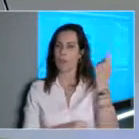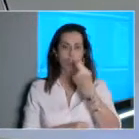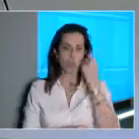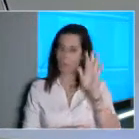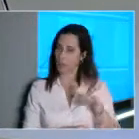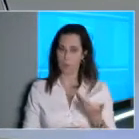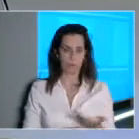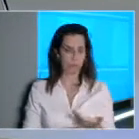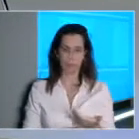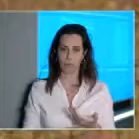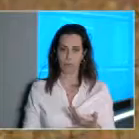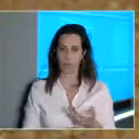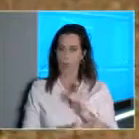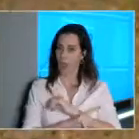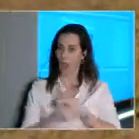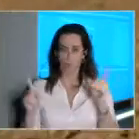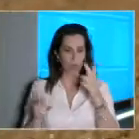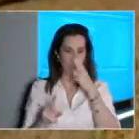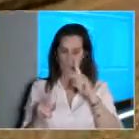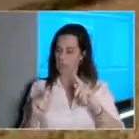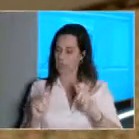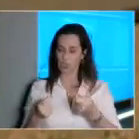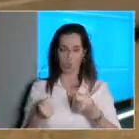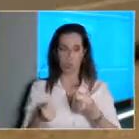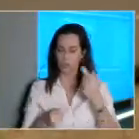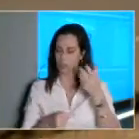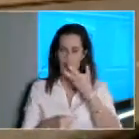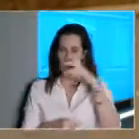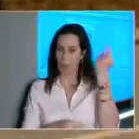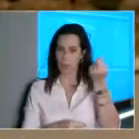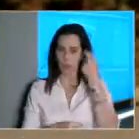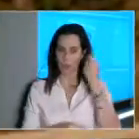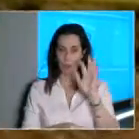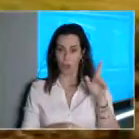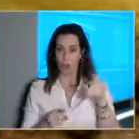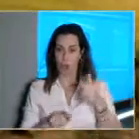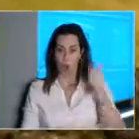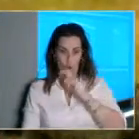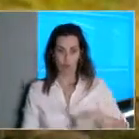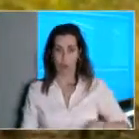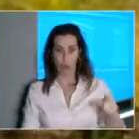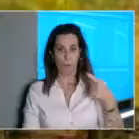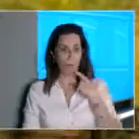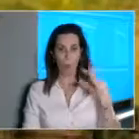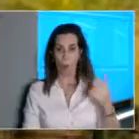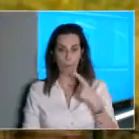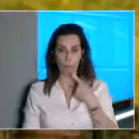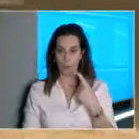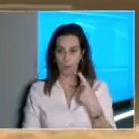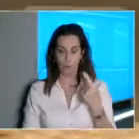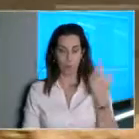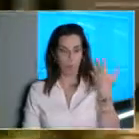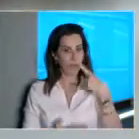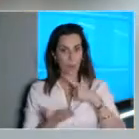גם, היא תמיד, אף אחד לא ניסה לסגור את הטיילת. לפי דברי ראש העירייה רון קובי לפני